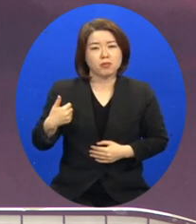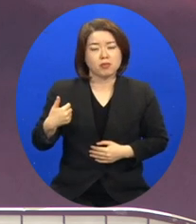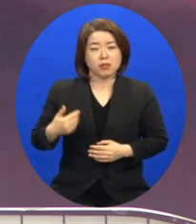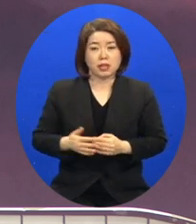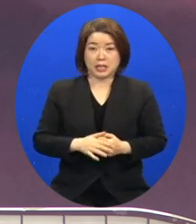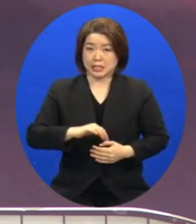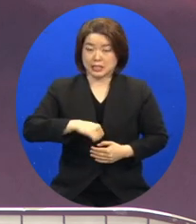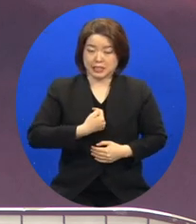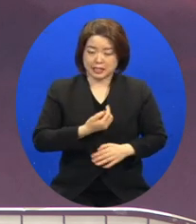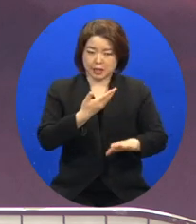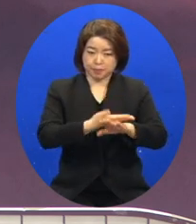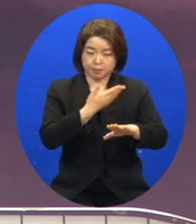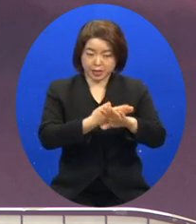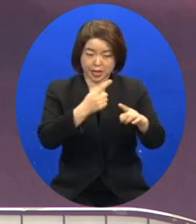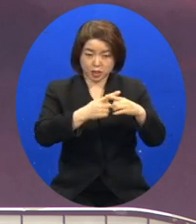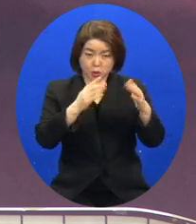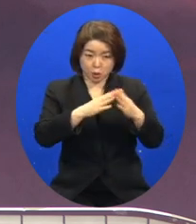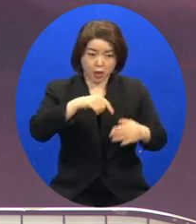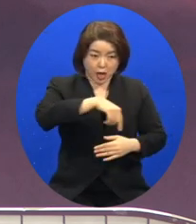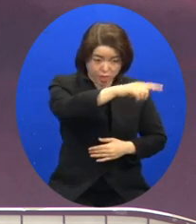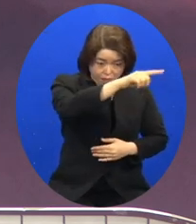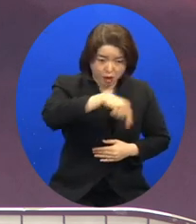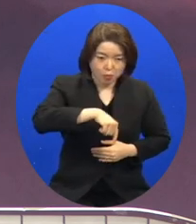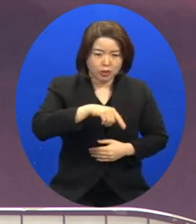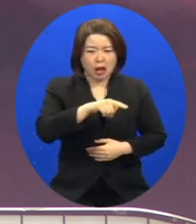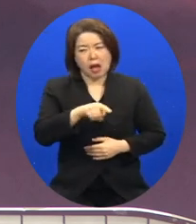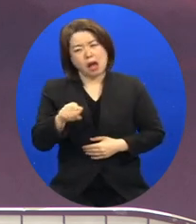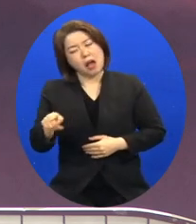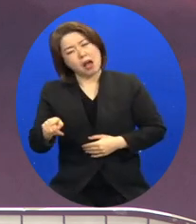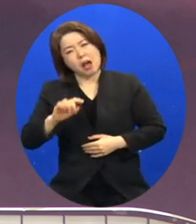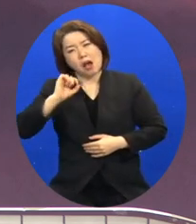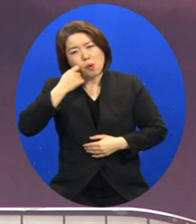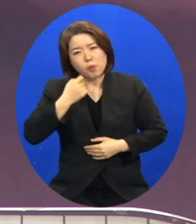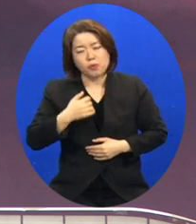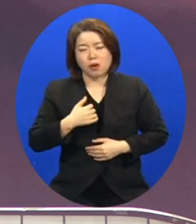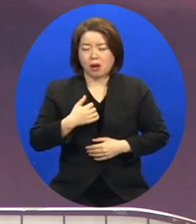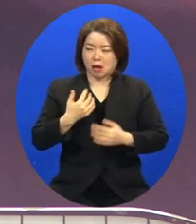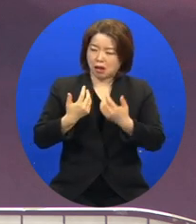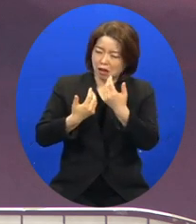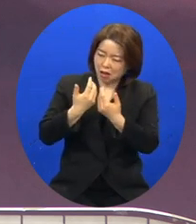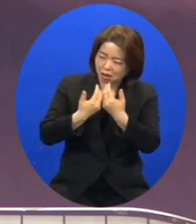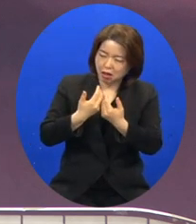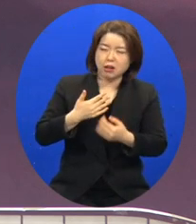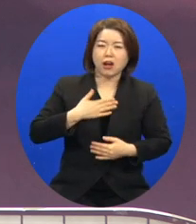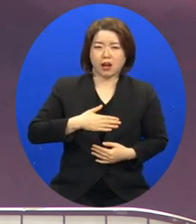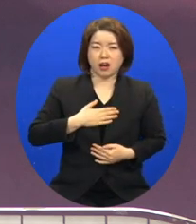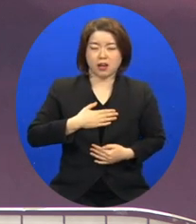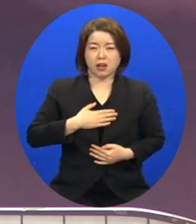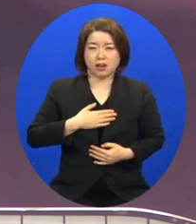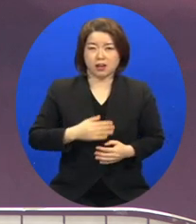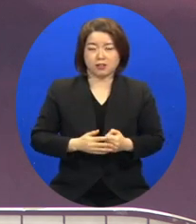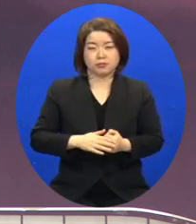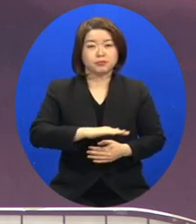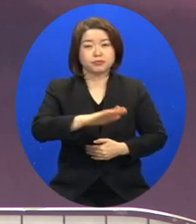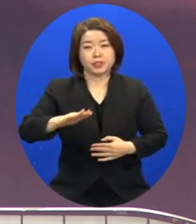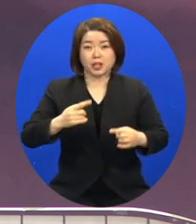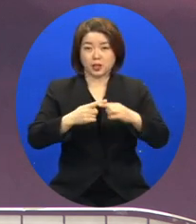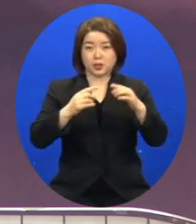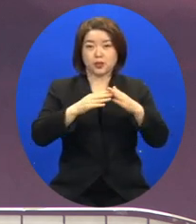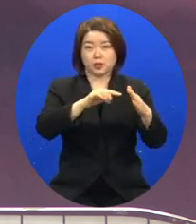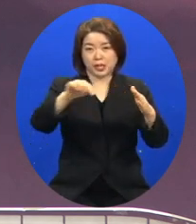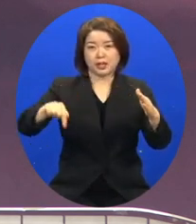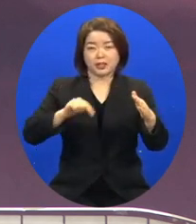그렇게 다른 교회에 나가 보니까 그게 얼마나 어려운 가를 비로소 알아 때요 그리고 우리 교회 안에도